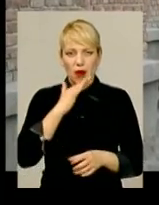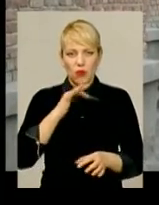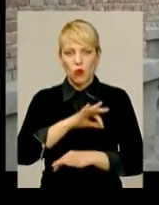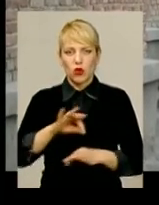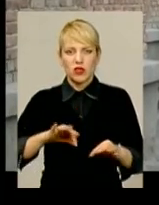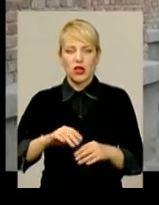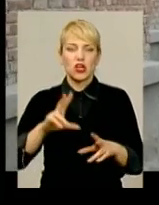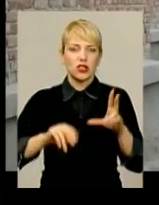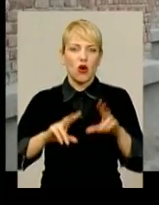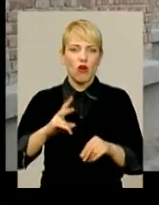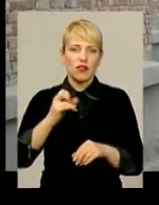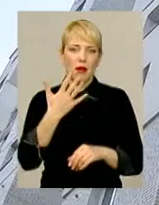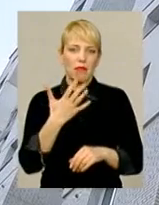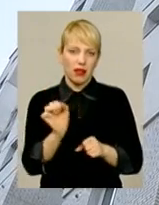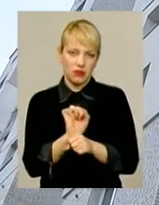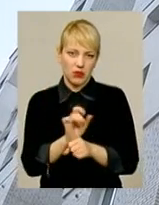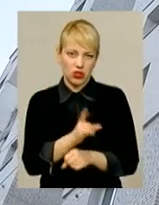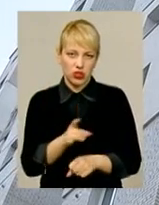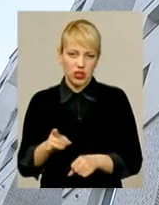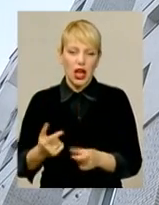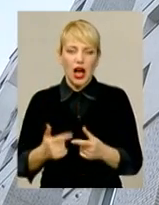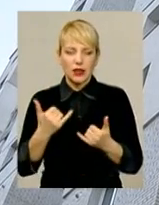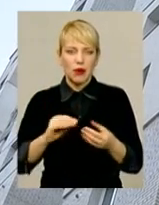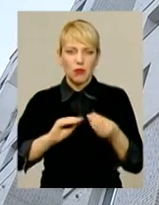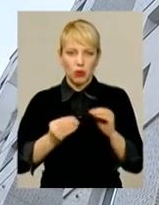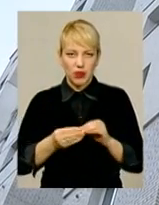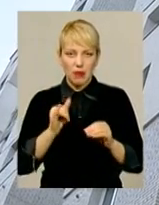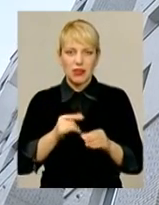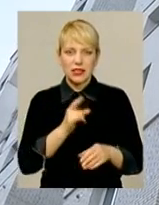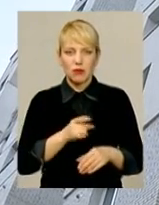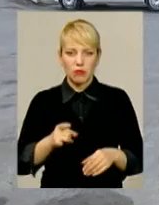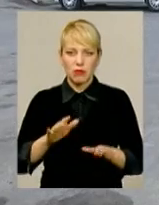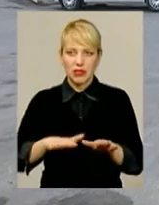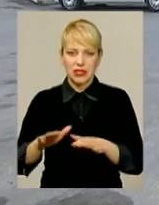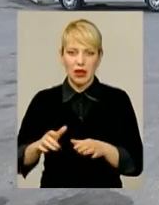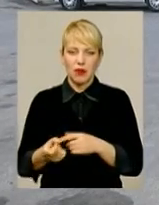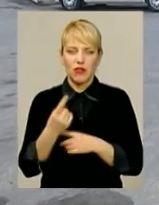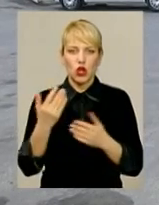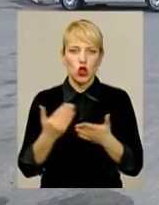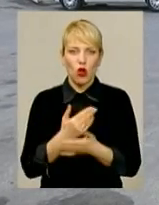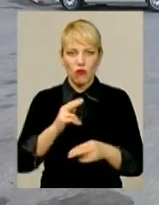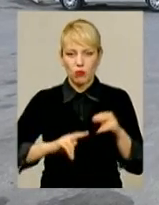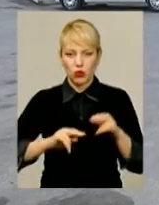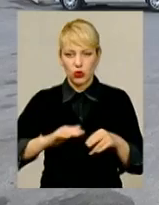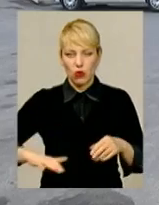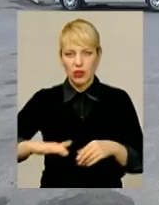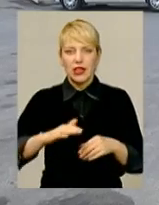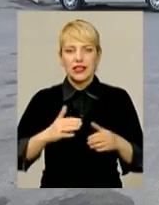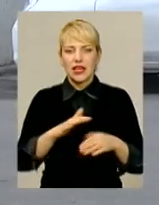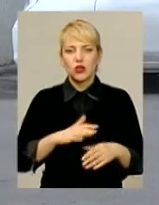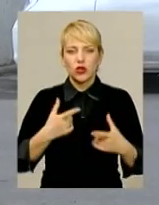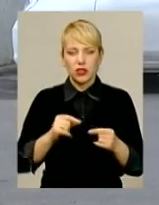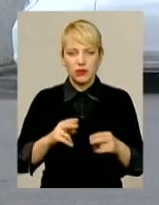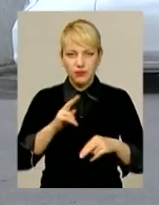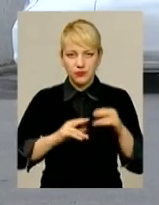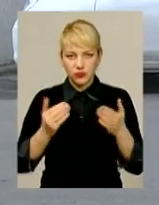стоянку щонайбільше для 5 автівок. Та проблема із паркомісцями виникає і біля новобудов. Зазвичай території, де зводять нове сучасне